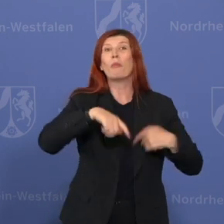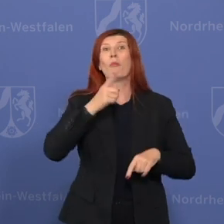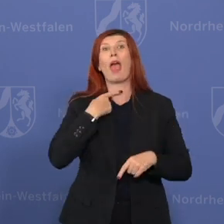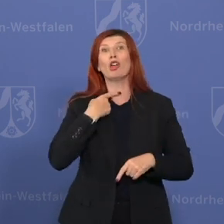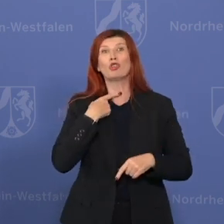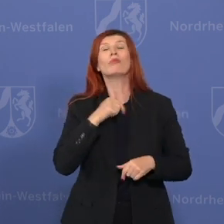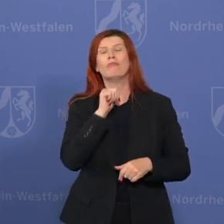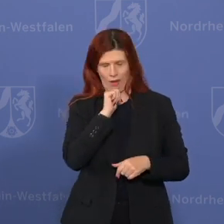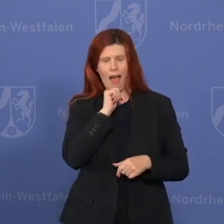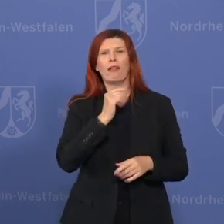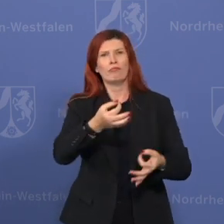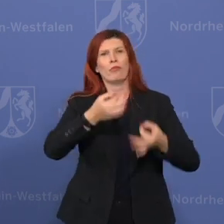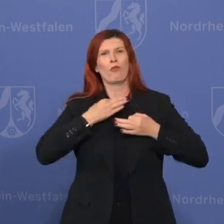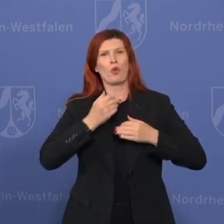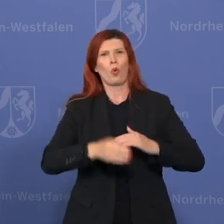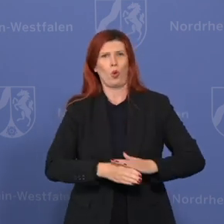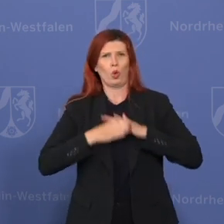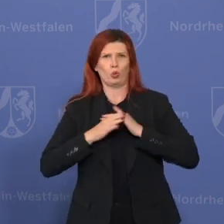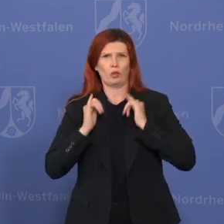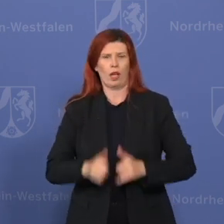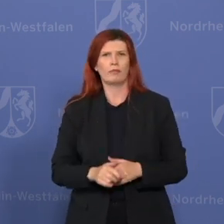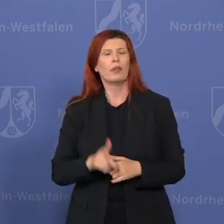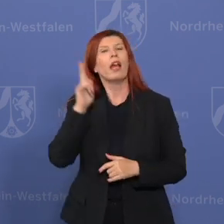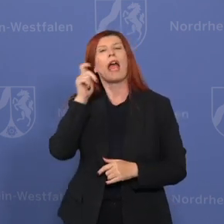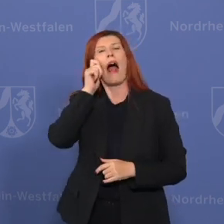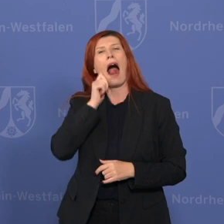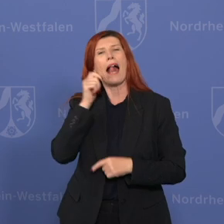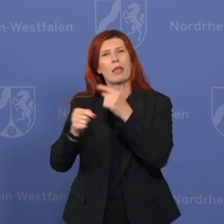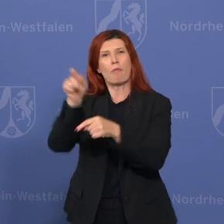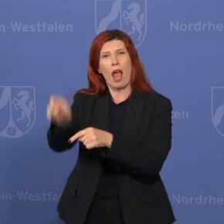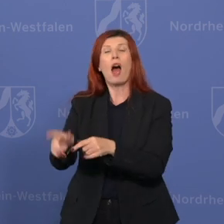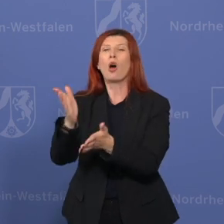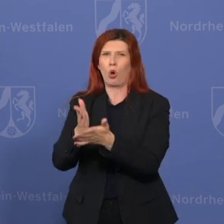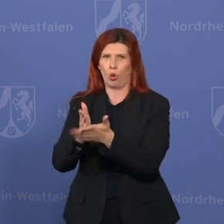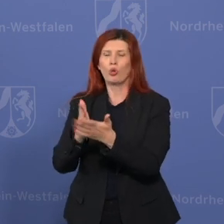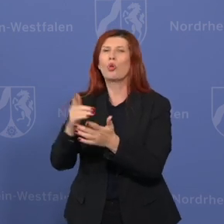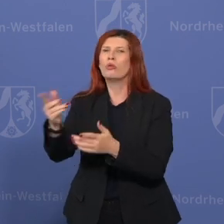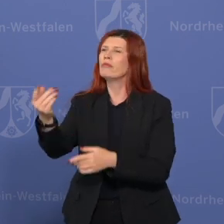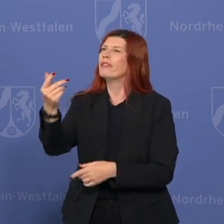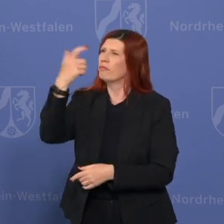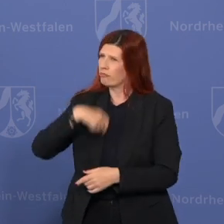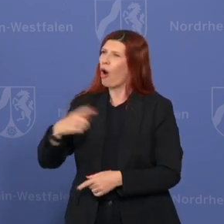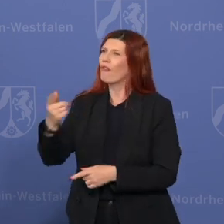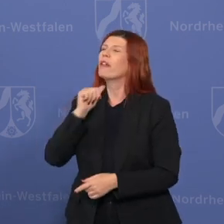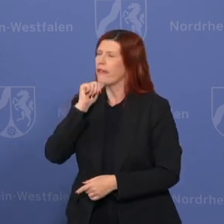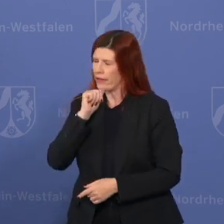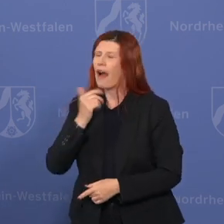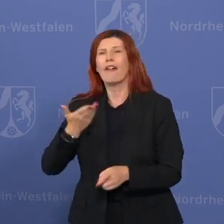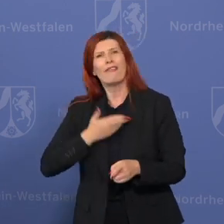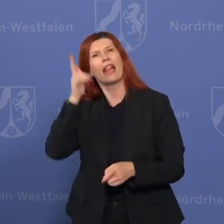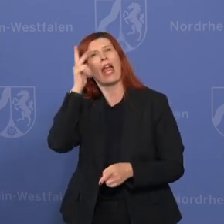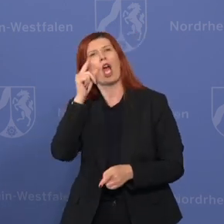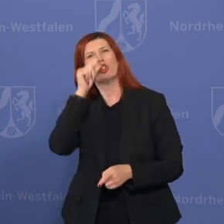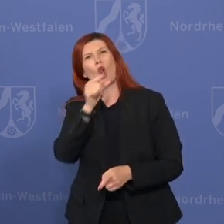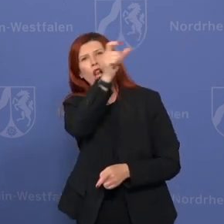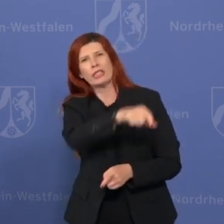uns zugesagt, über dieses Optionsmodell mit dem Finanzminister Scholz zu sprechen. Mein Kollege